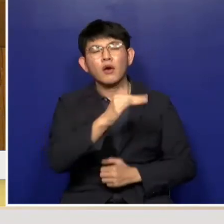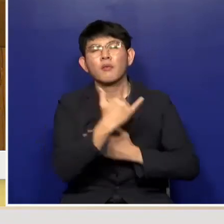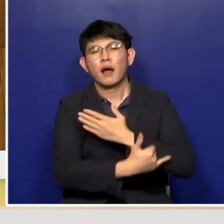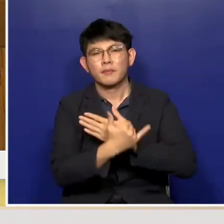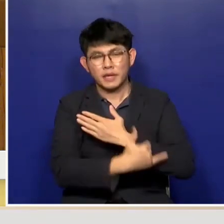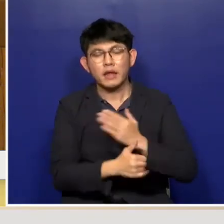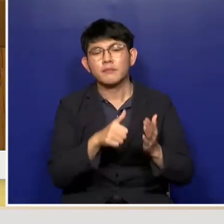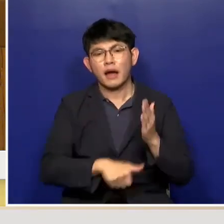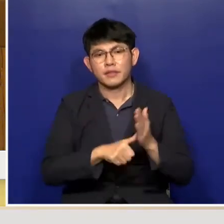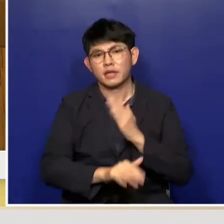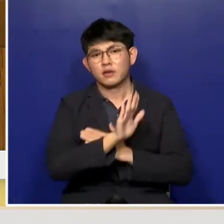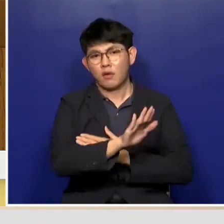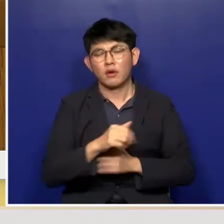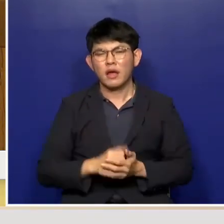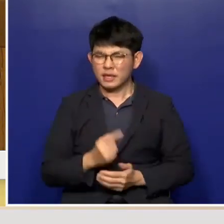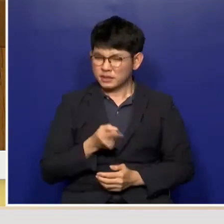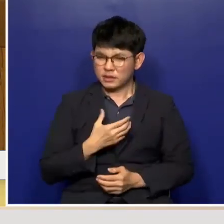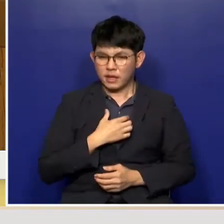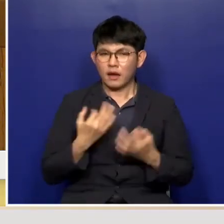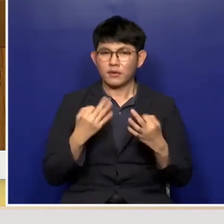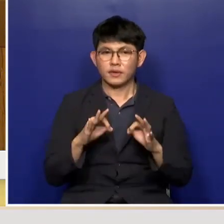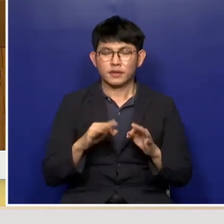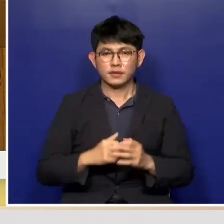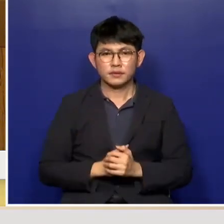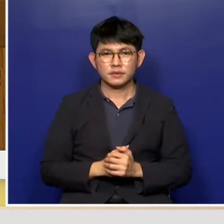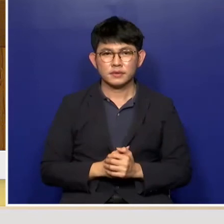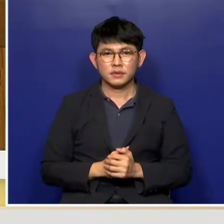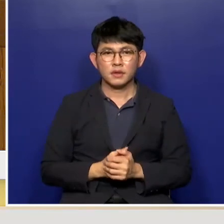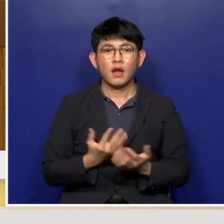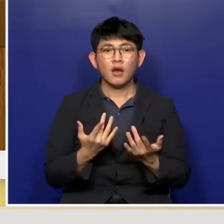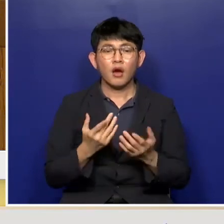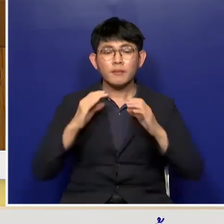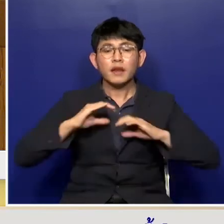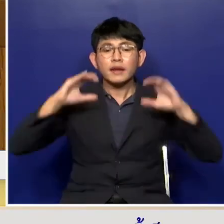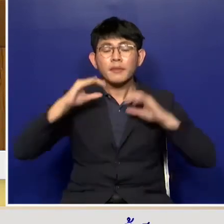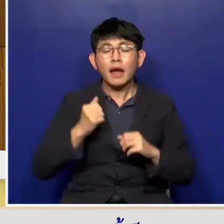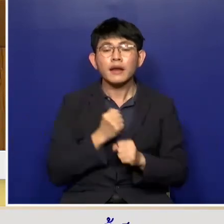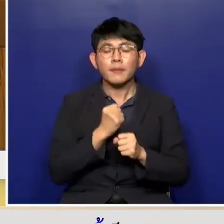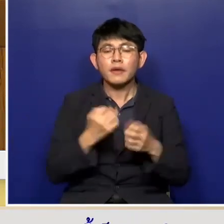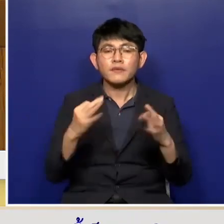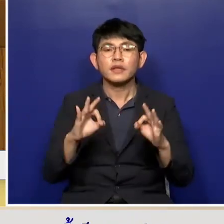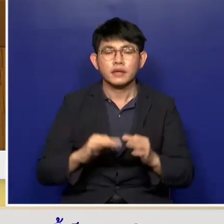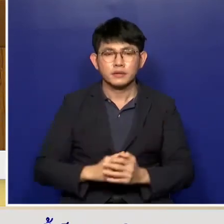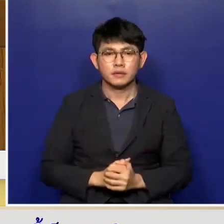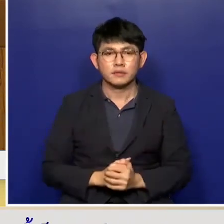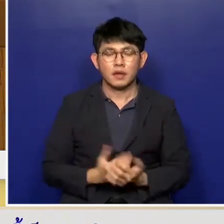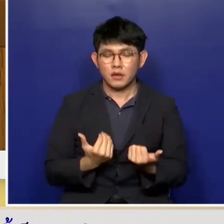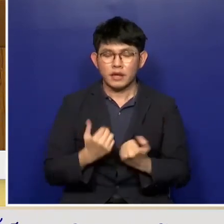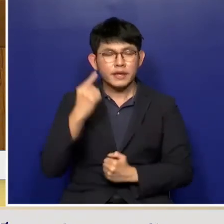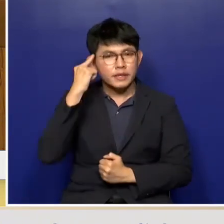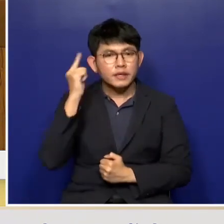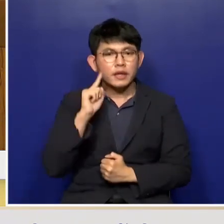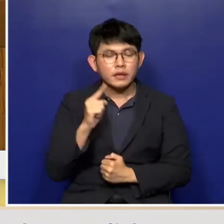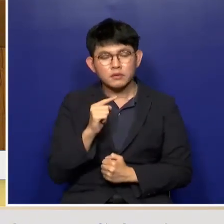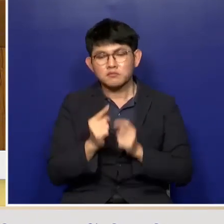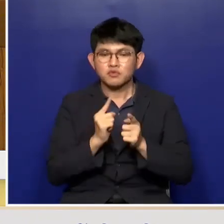ผมกอยากให้มถูกทสุด อยากให้ฟีดทั้ไหมเอาไถเปรบบานกให้ฟีแล้วกัน นะเพฉคิว่า ม ต